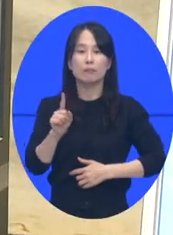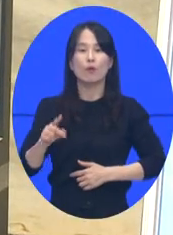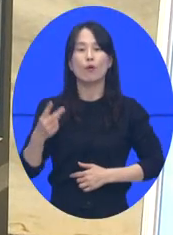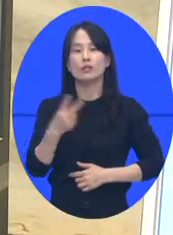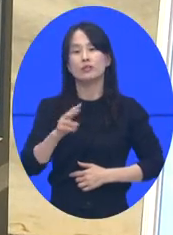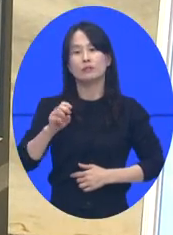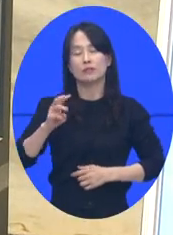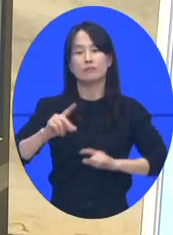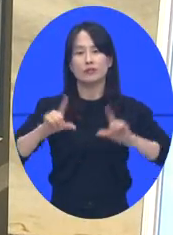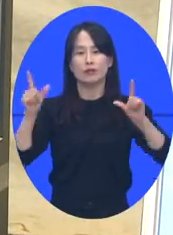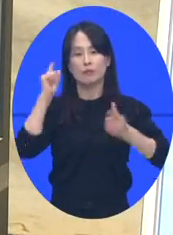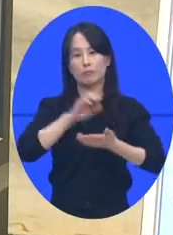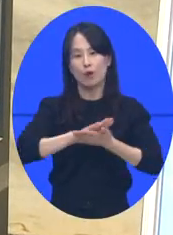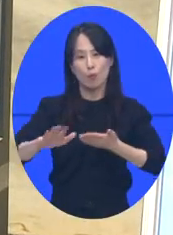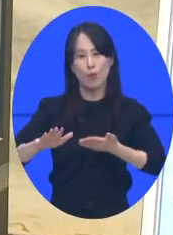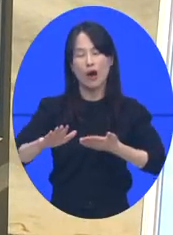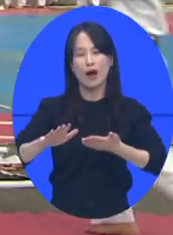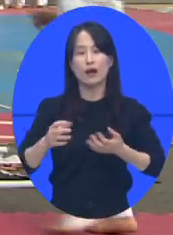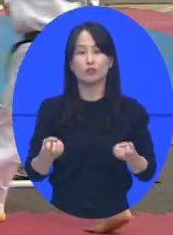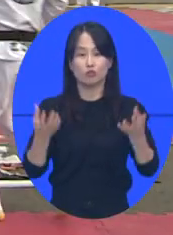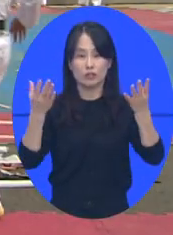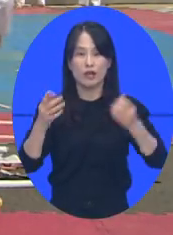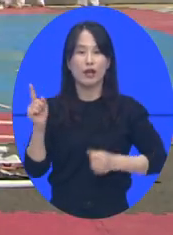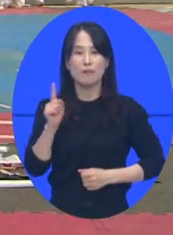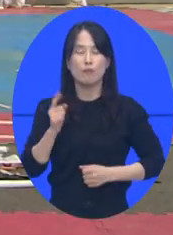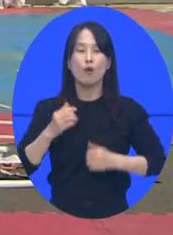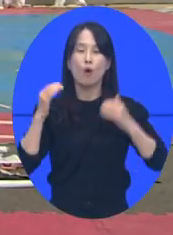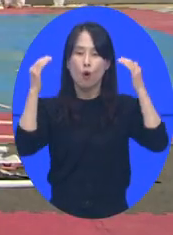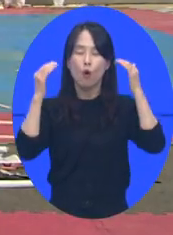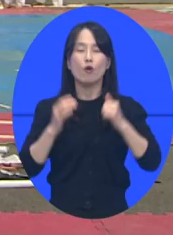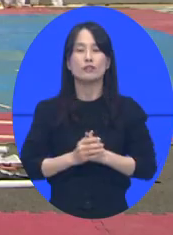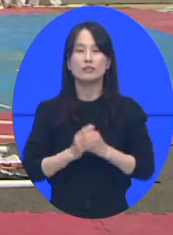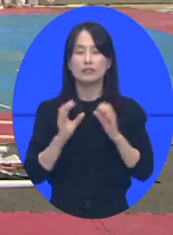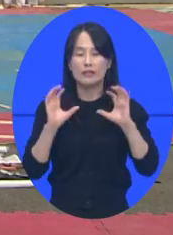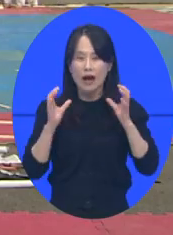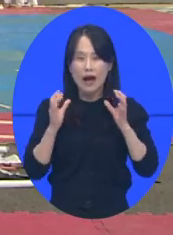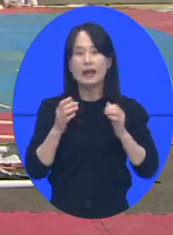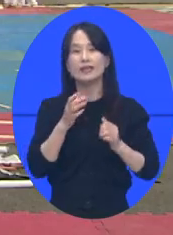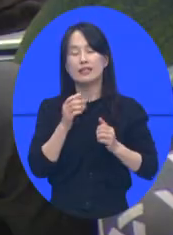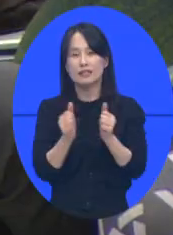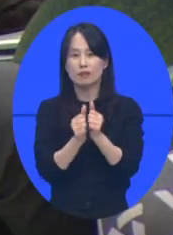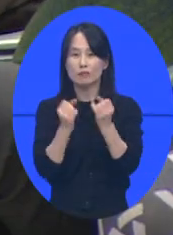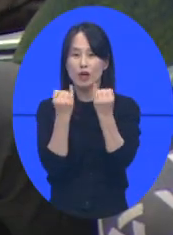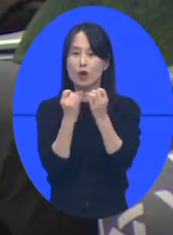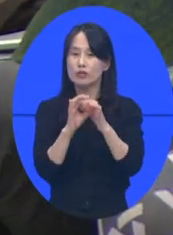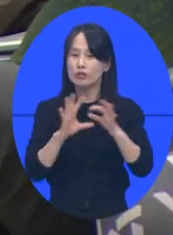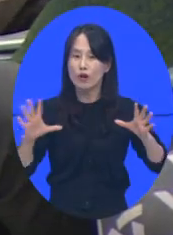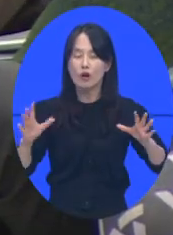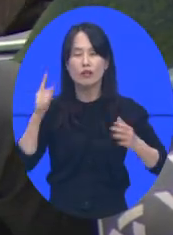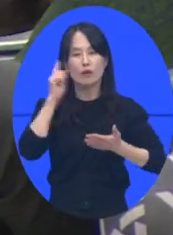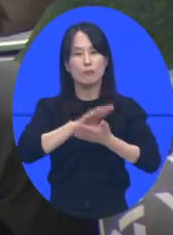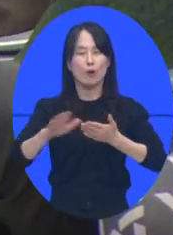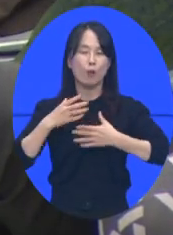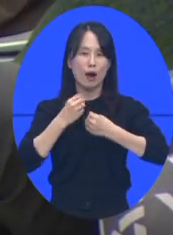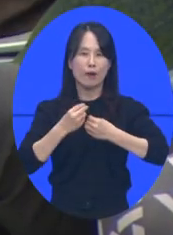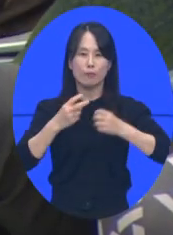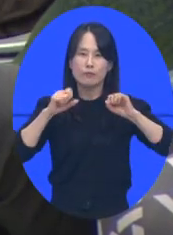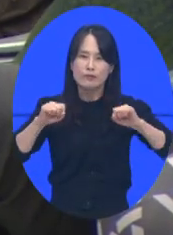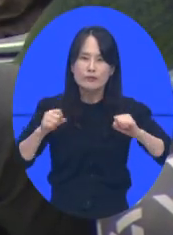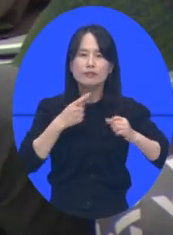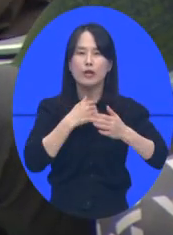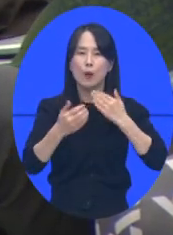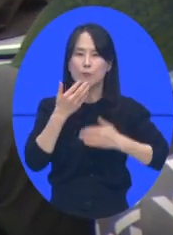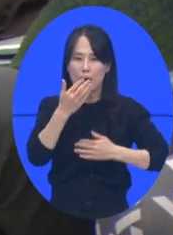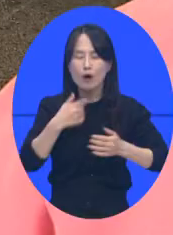진행된 2023년 경기 평화안보 한마당 행사는 어른 아이 남녀노소 세대 가지 않 누구나 평화 안보를